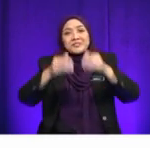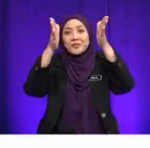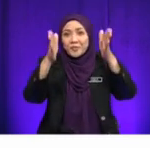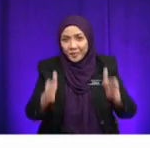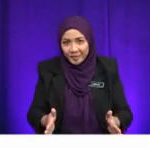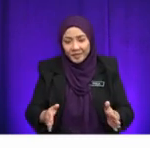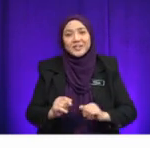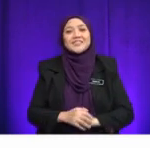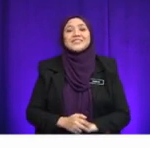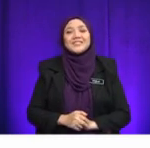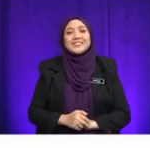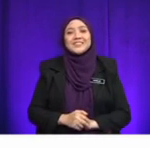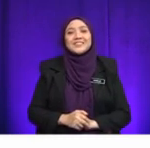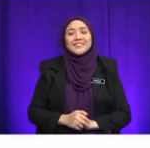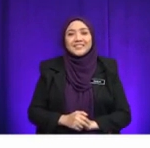an